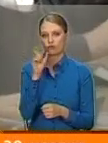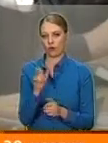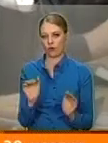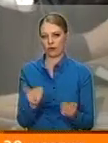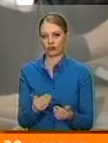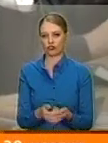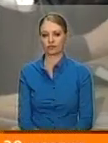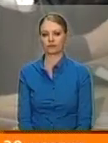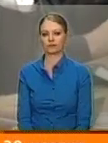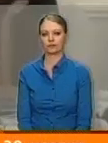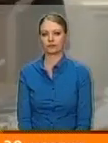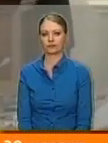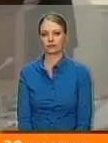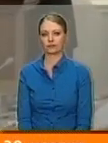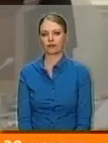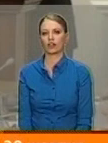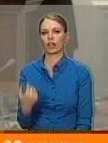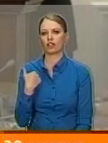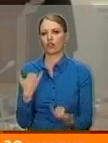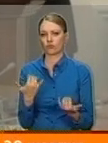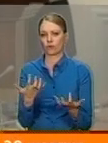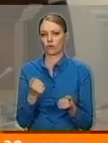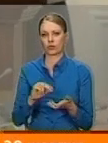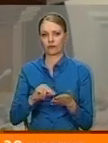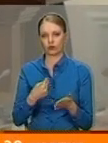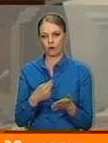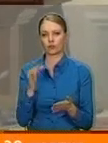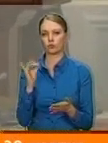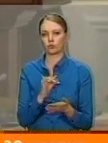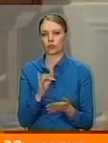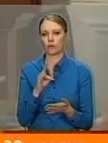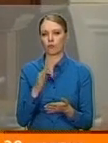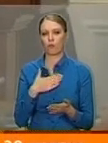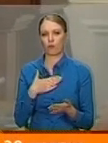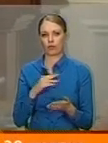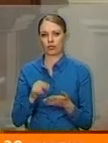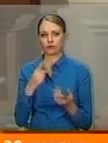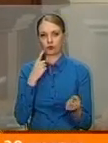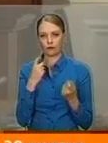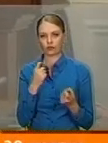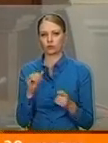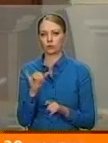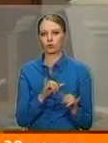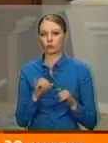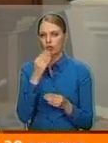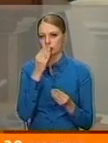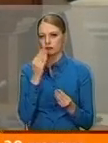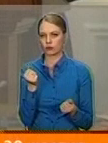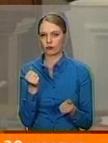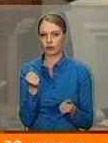менше. Я щойно отримав довідку, і принаймні по моїй довідці кудись